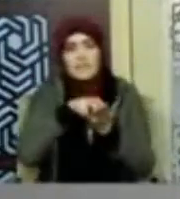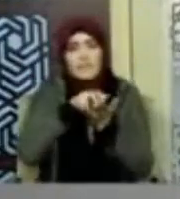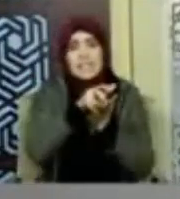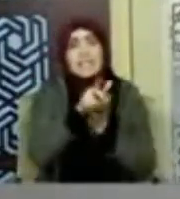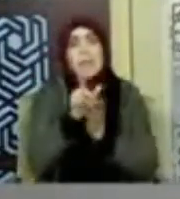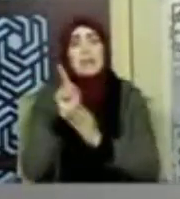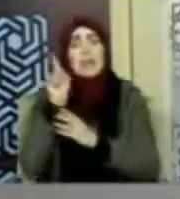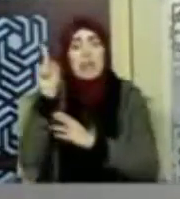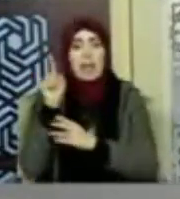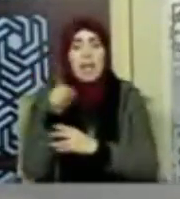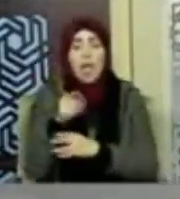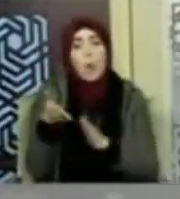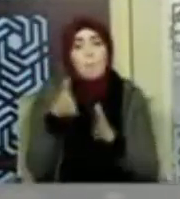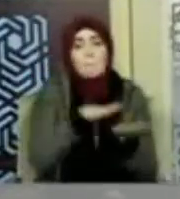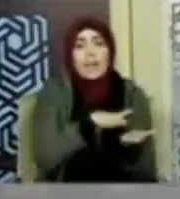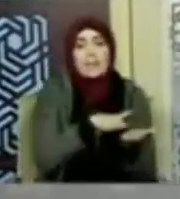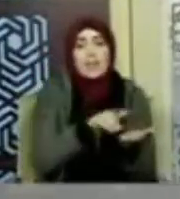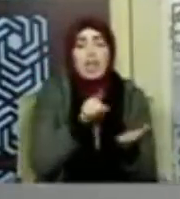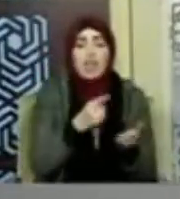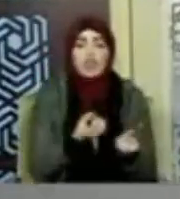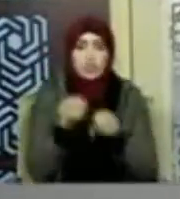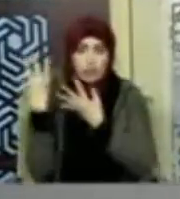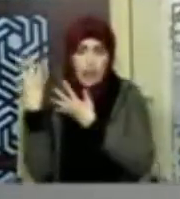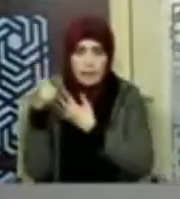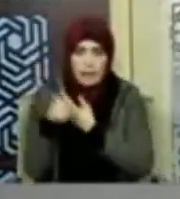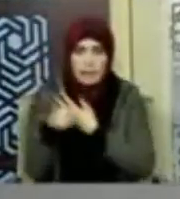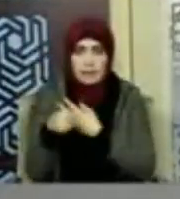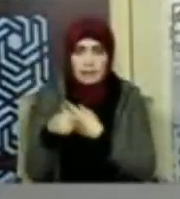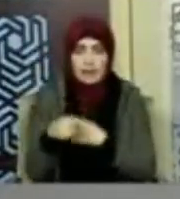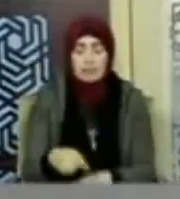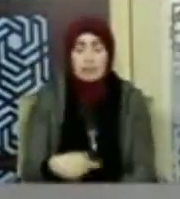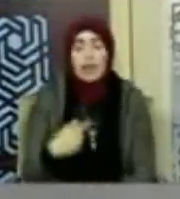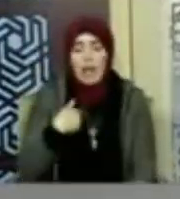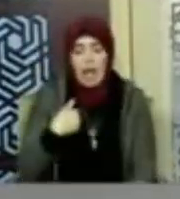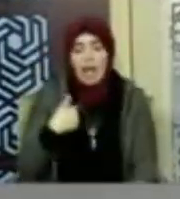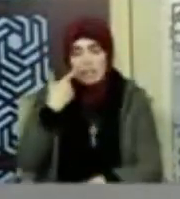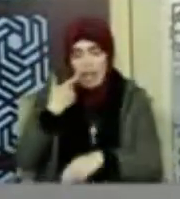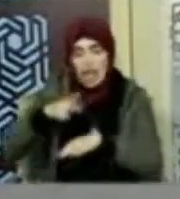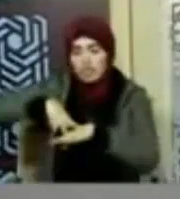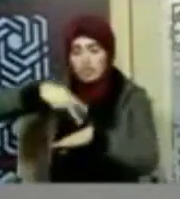فمات شهيدا، أن على ذلك شهيد.